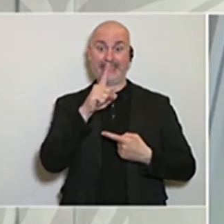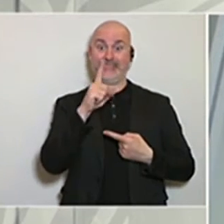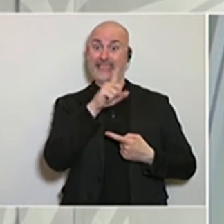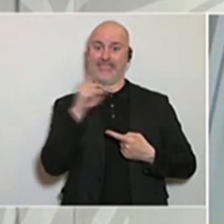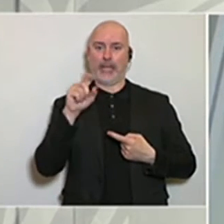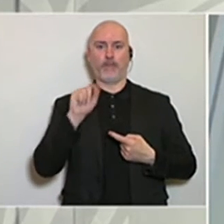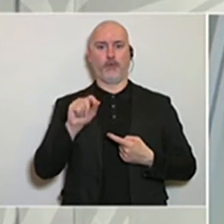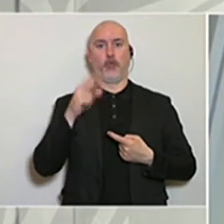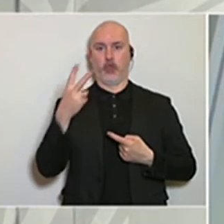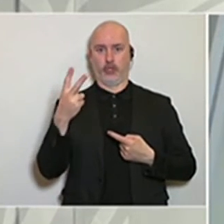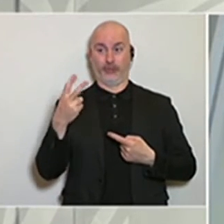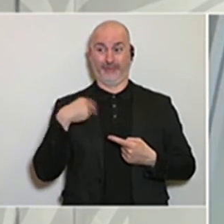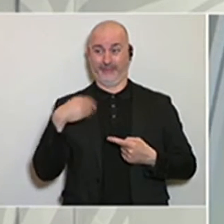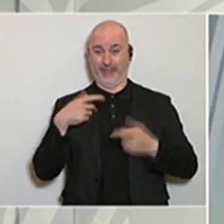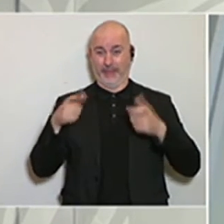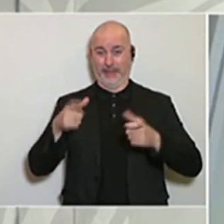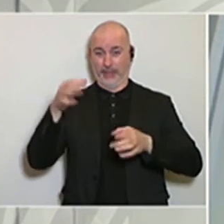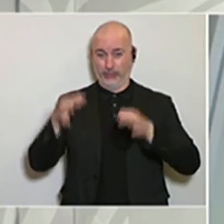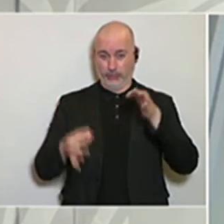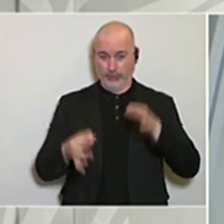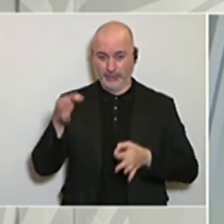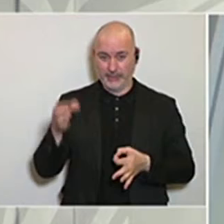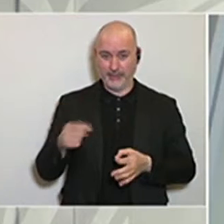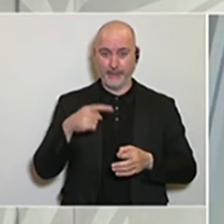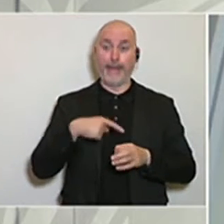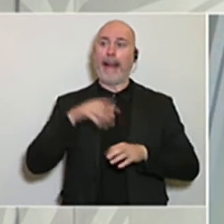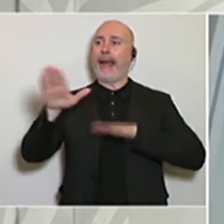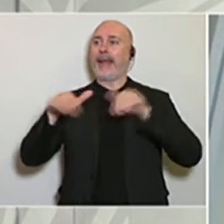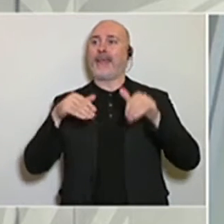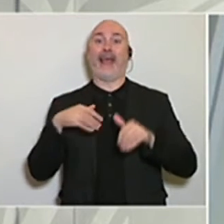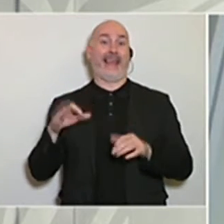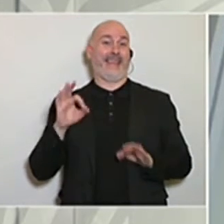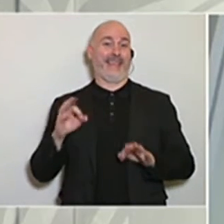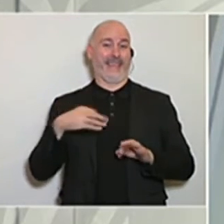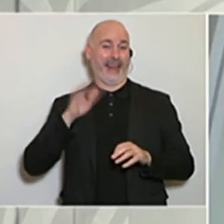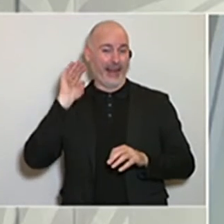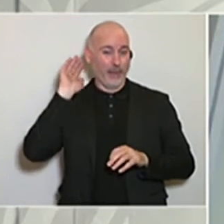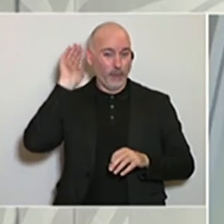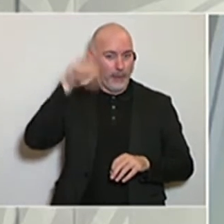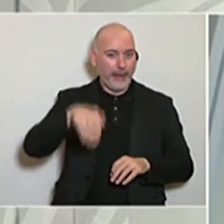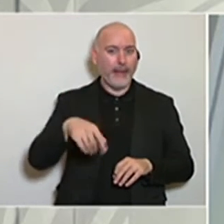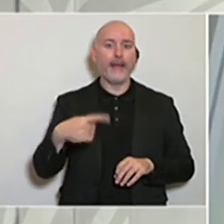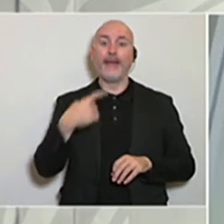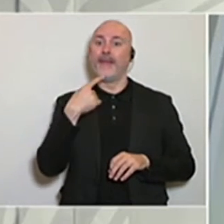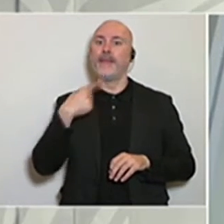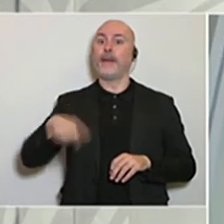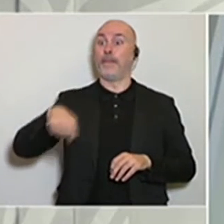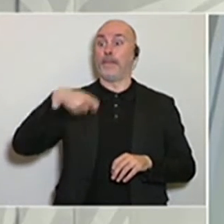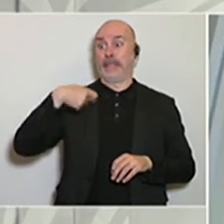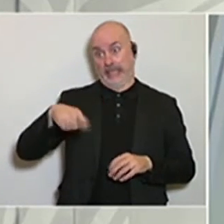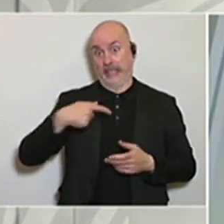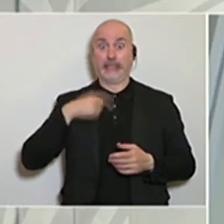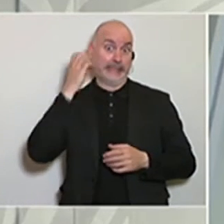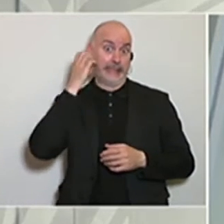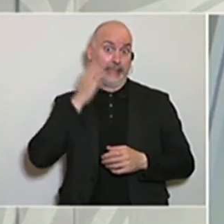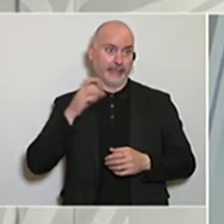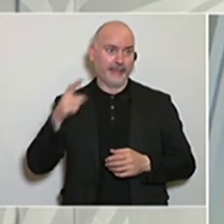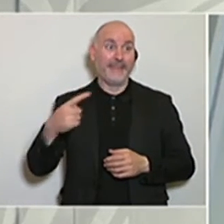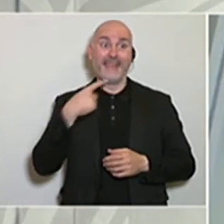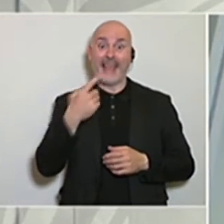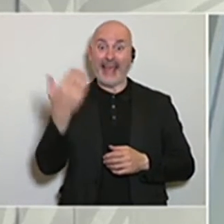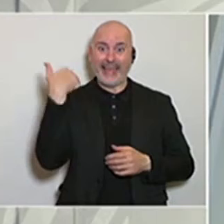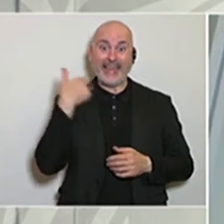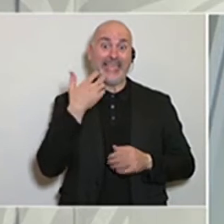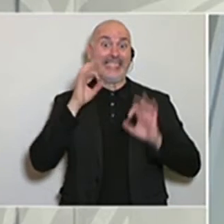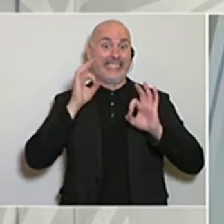Justícia. L'organització, la Crida Nacional per la República, deia ahir, és una organització que presideix el mateix Jordi Sánchez, deia ahir que si no se li accepta el